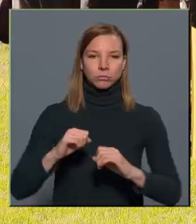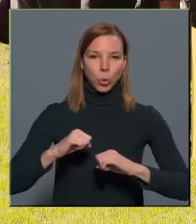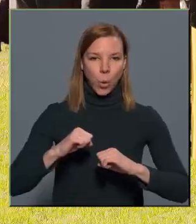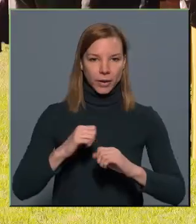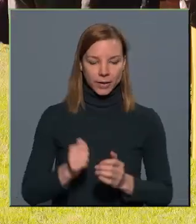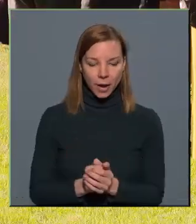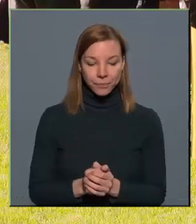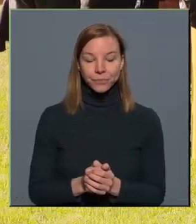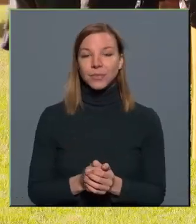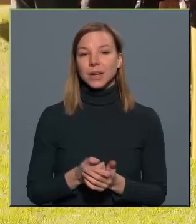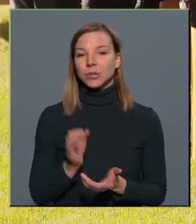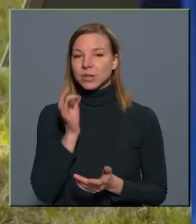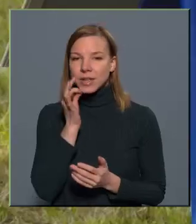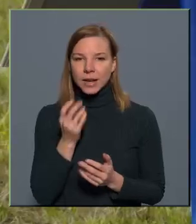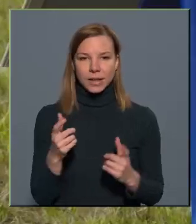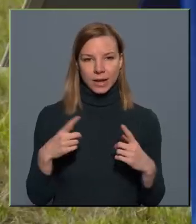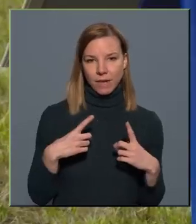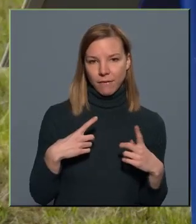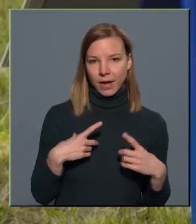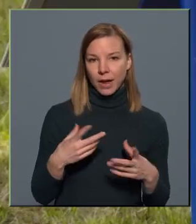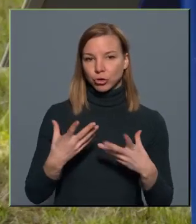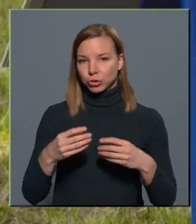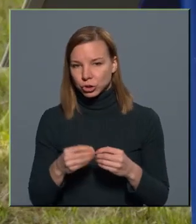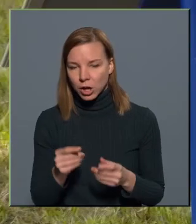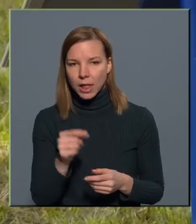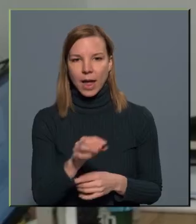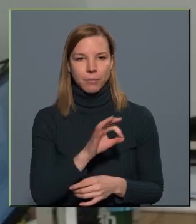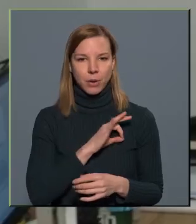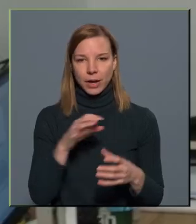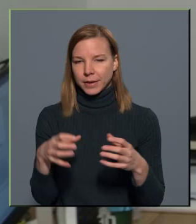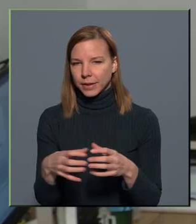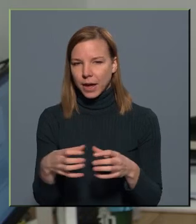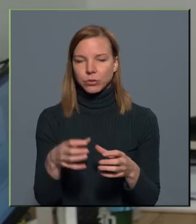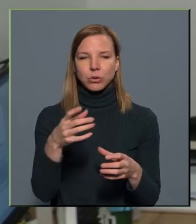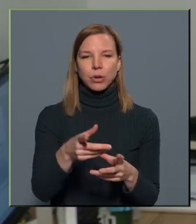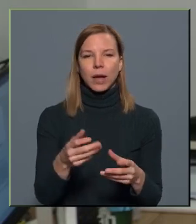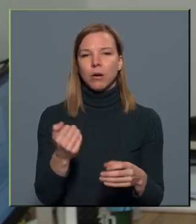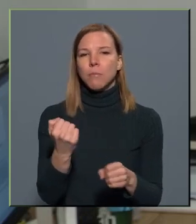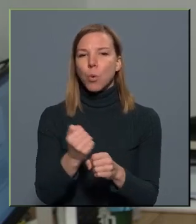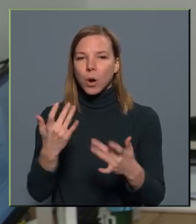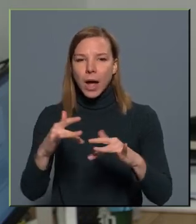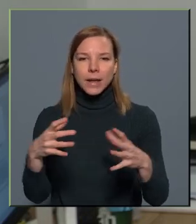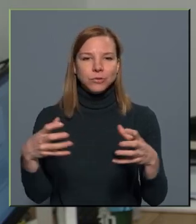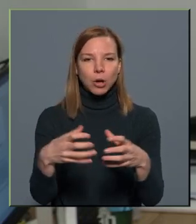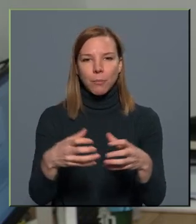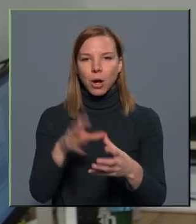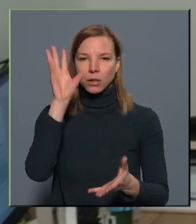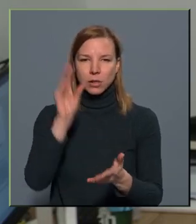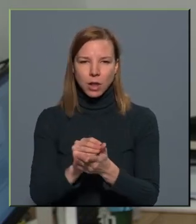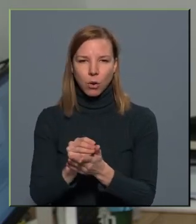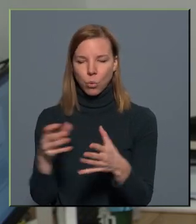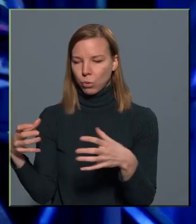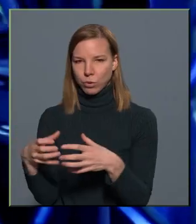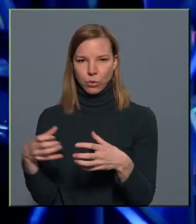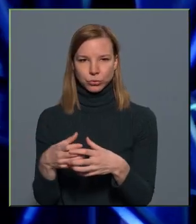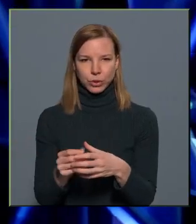várunk családokat, baráti társaságokat, munkai kollektívákat, lakóközösségeket. Ez egy nagyon-nagyon jó rendezvény lesz, amit